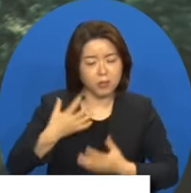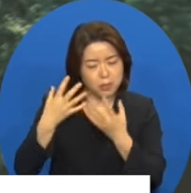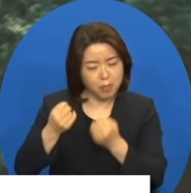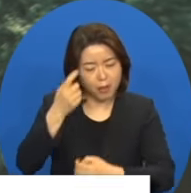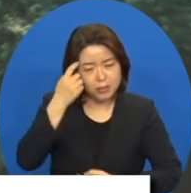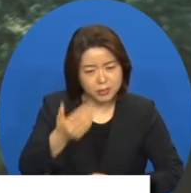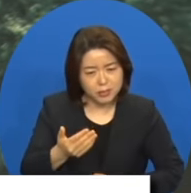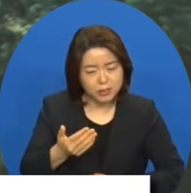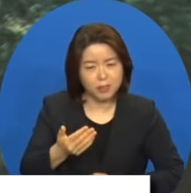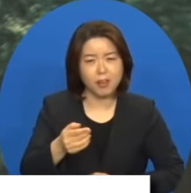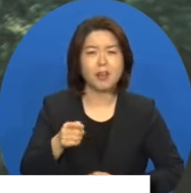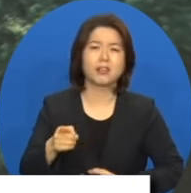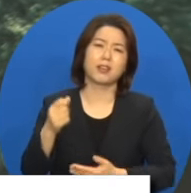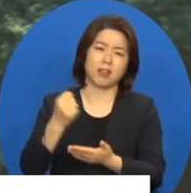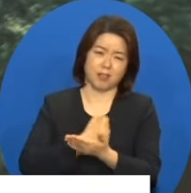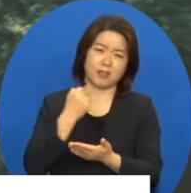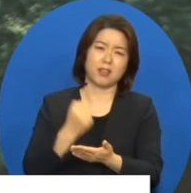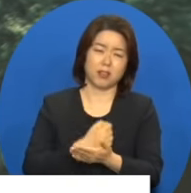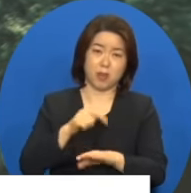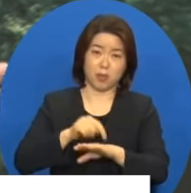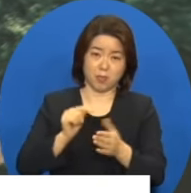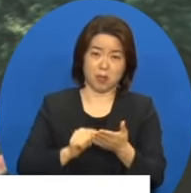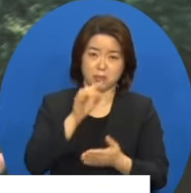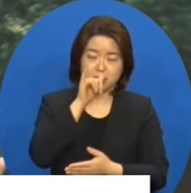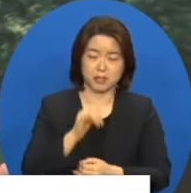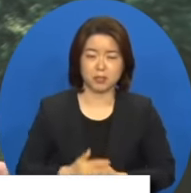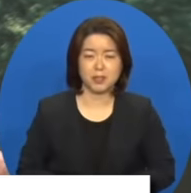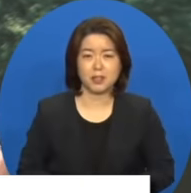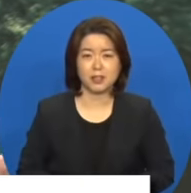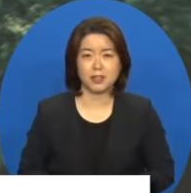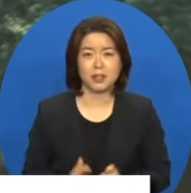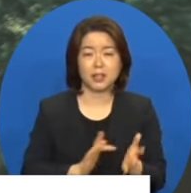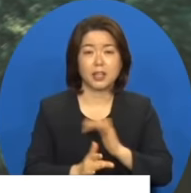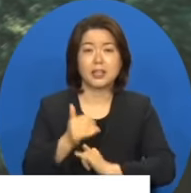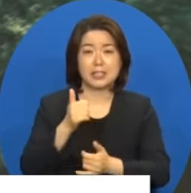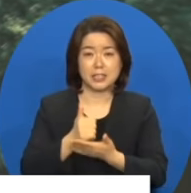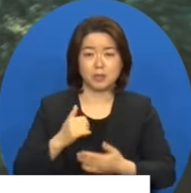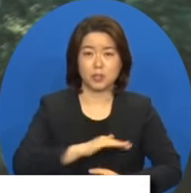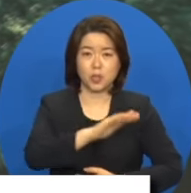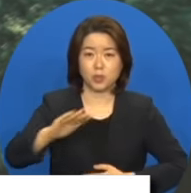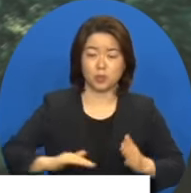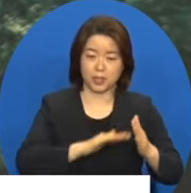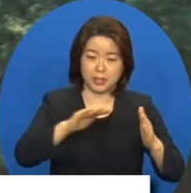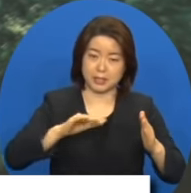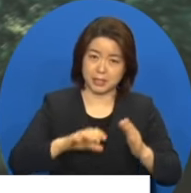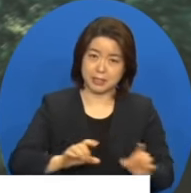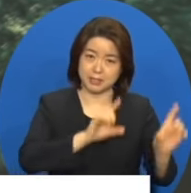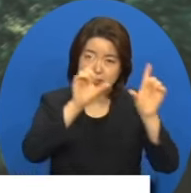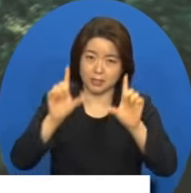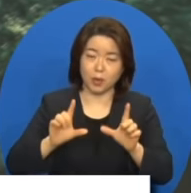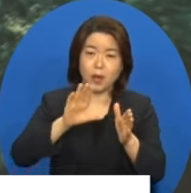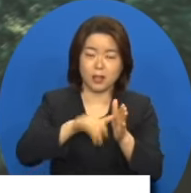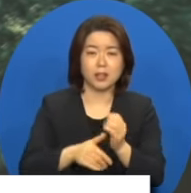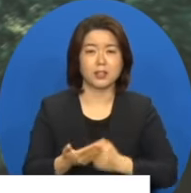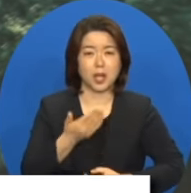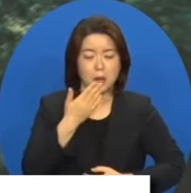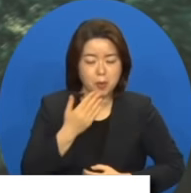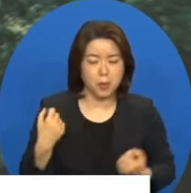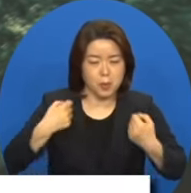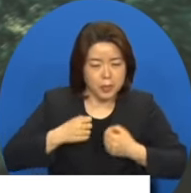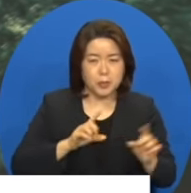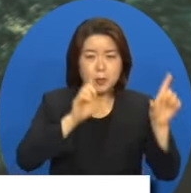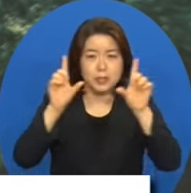너무나 안타까웠습니다. 여러분, 예수님께서 우리의 가정생활에 있어서 먹고 있고 사는